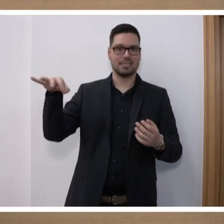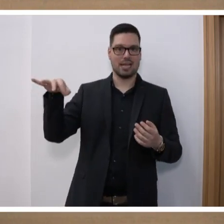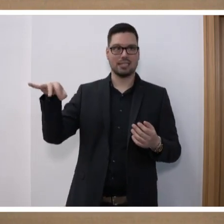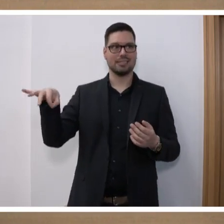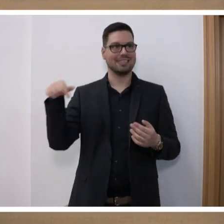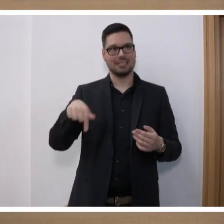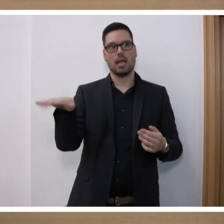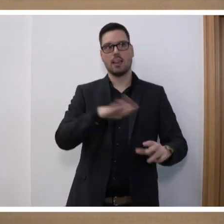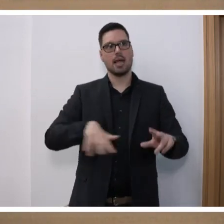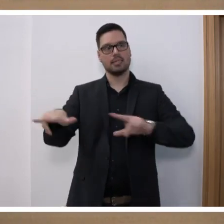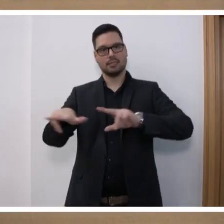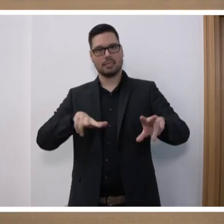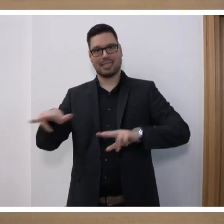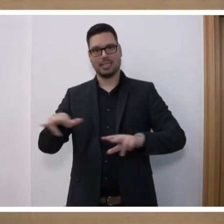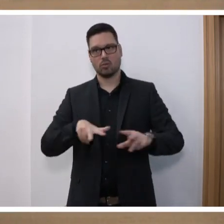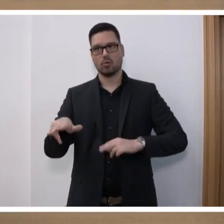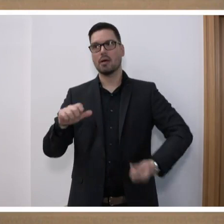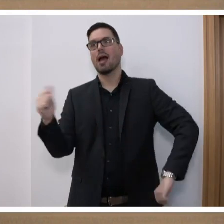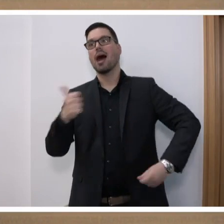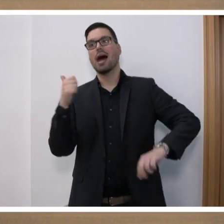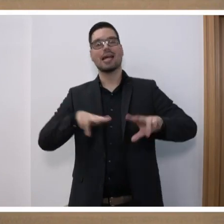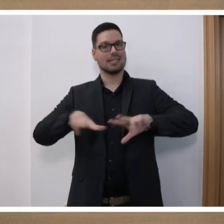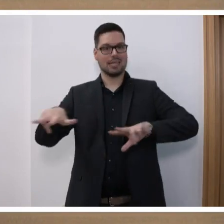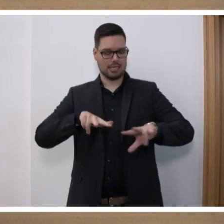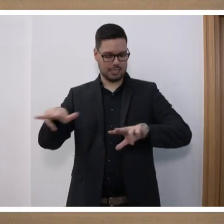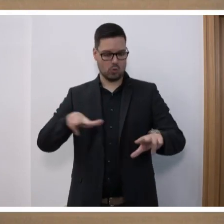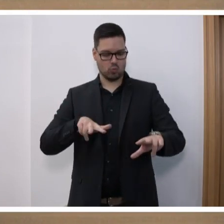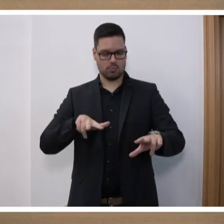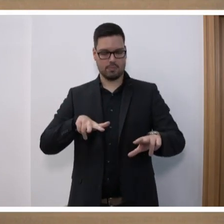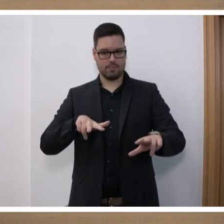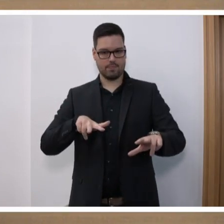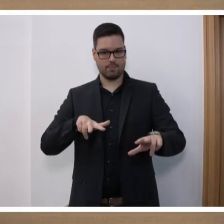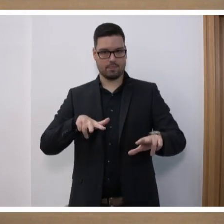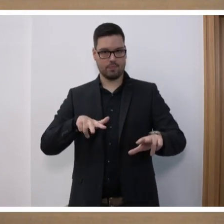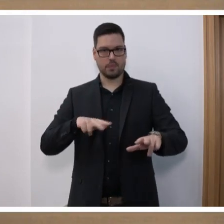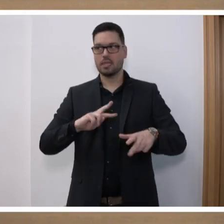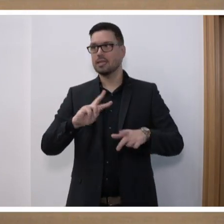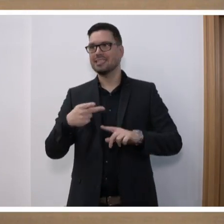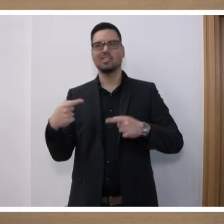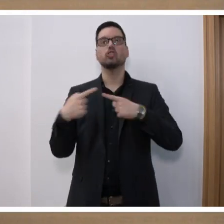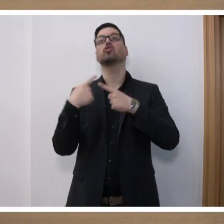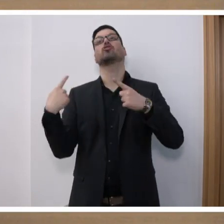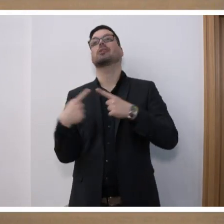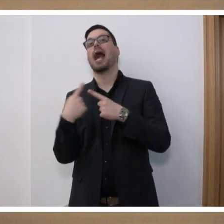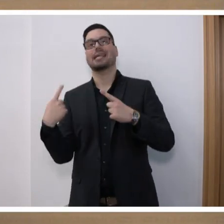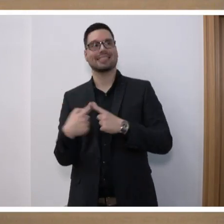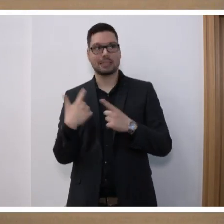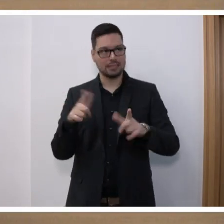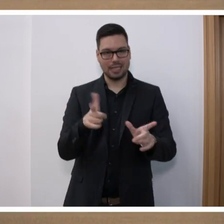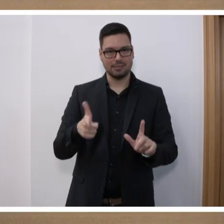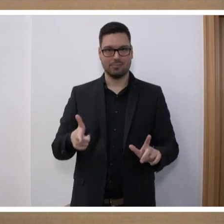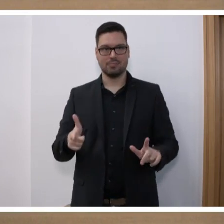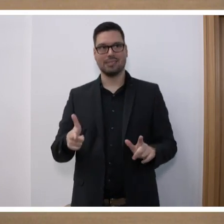dieser Landesregierung, und das Gute ist ja bei einer Alleinregierung, dass man hier sich nicht um die Pfründe streiten muss, sondern dass man hier